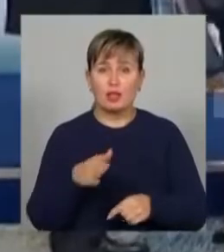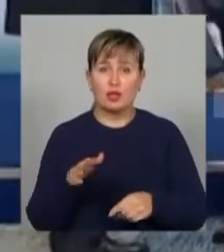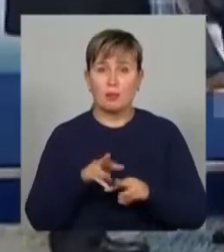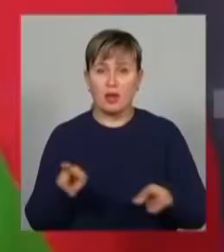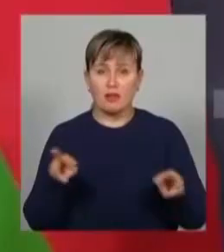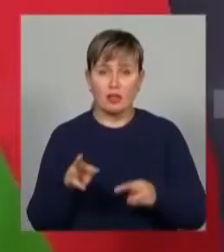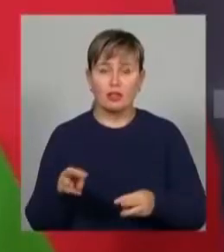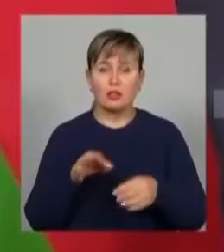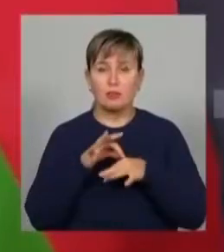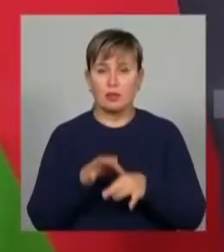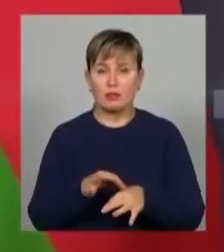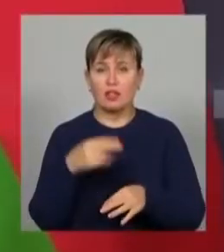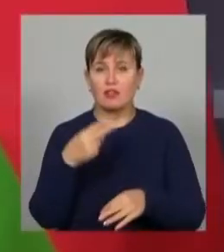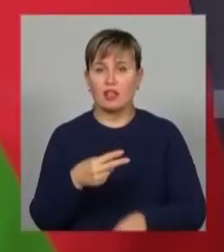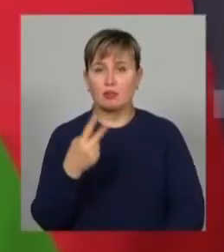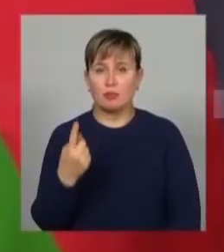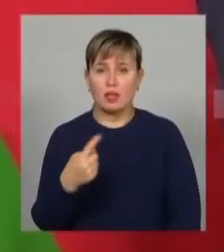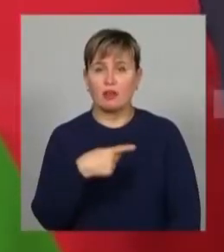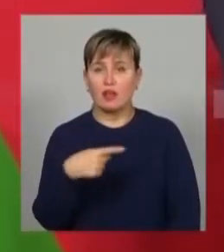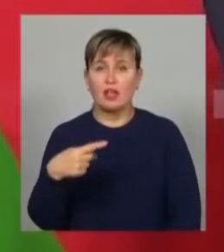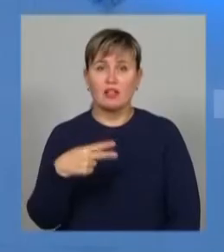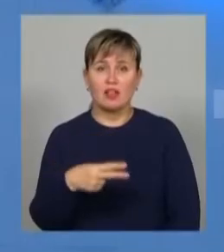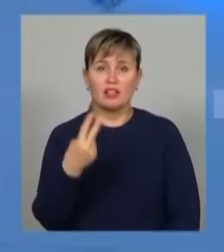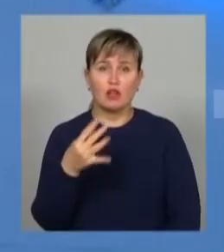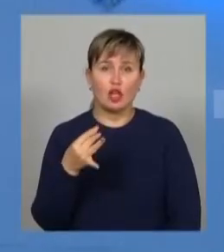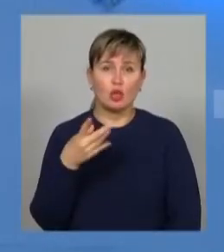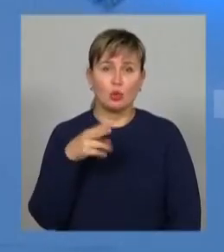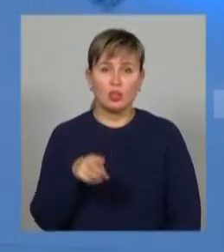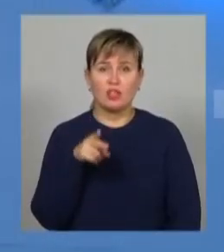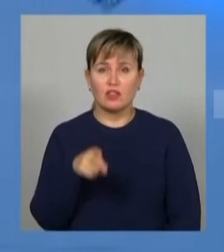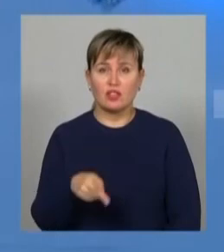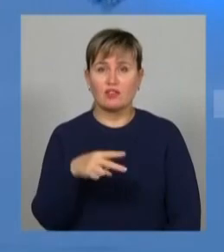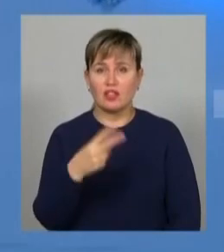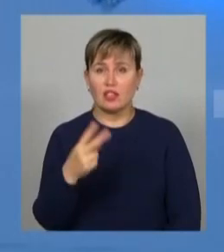стороны договорились провести 21-22 июня